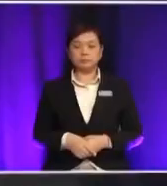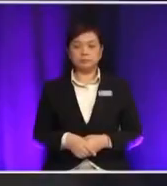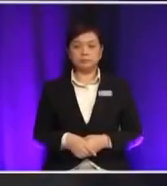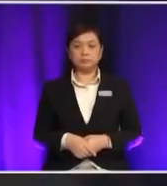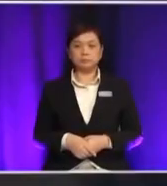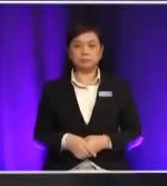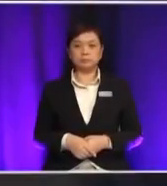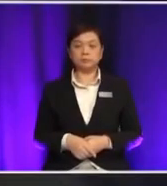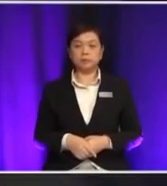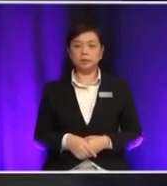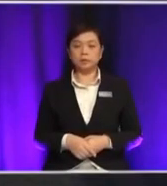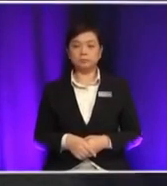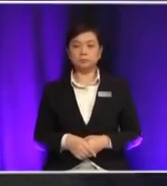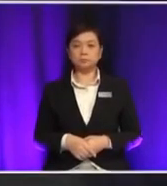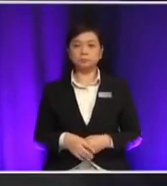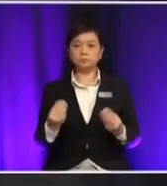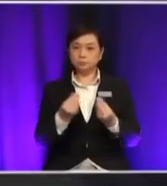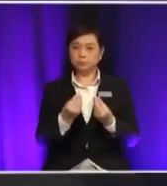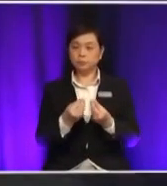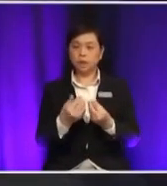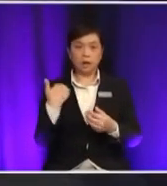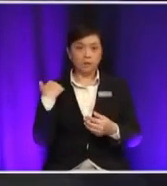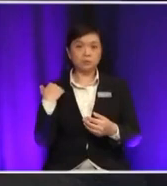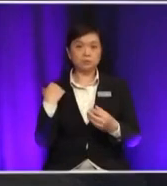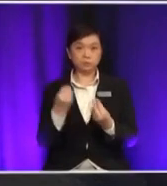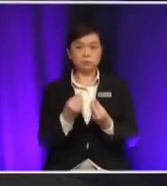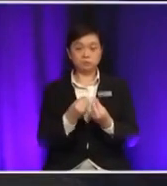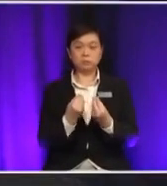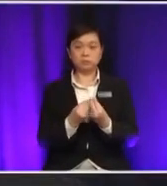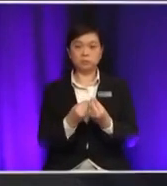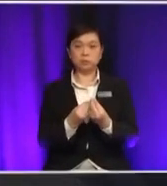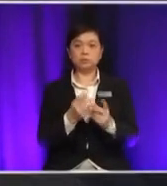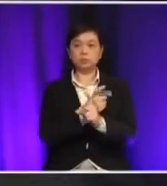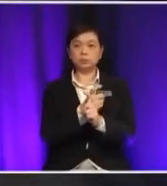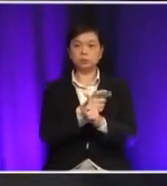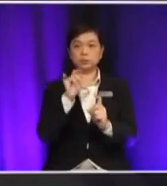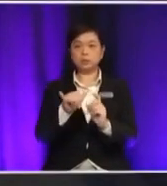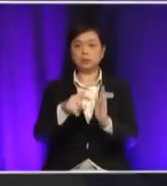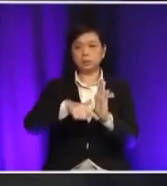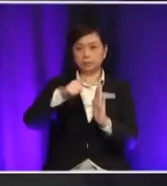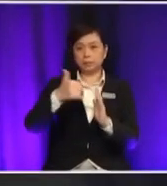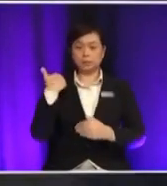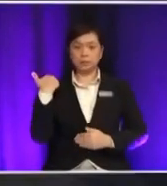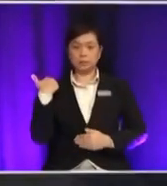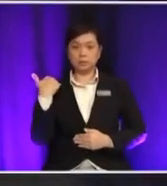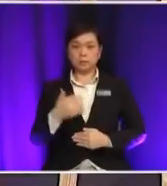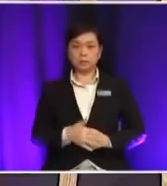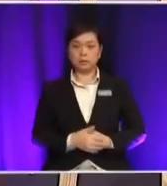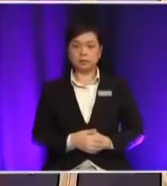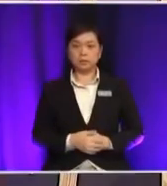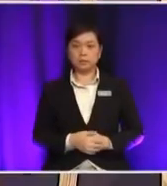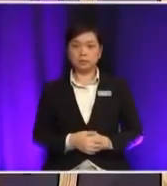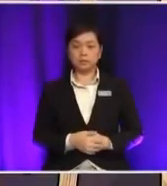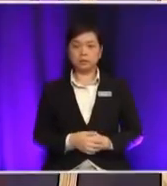ada lebih bilangan kromosom Itu semua adalah suatu kita Panggil sebagai non disjungsi